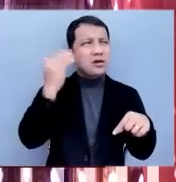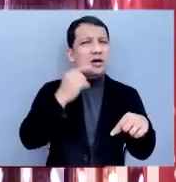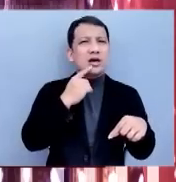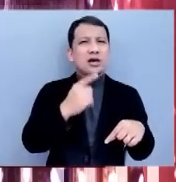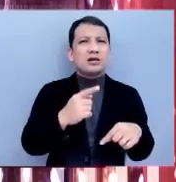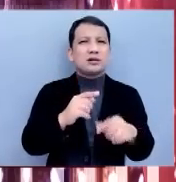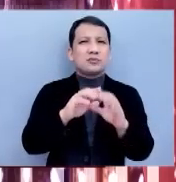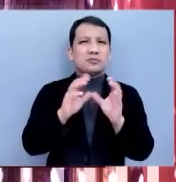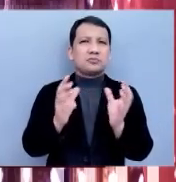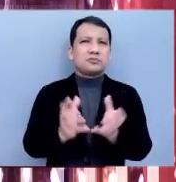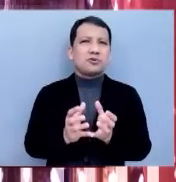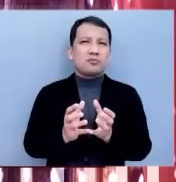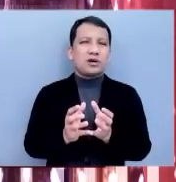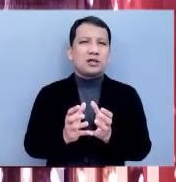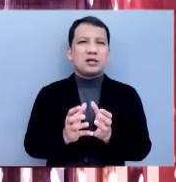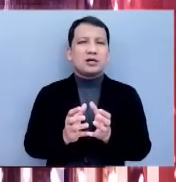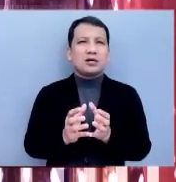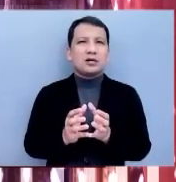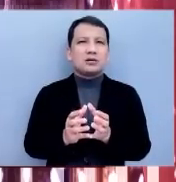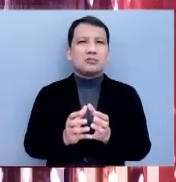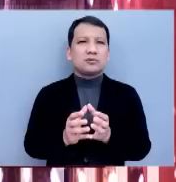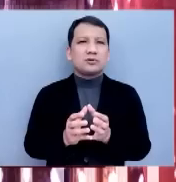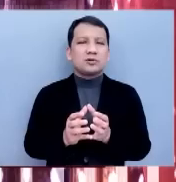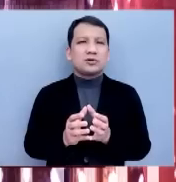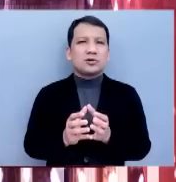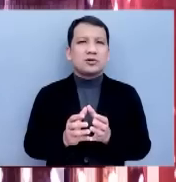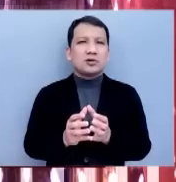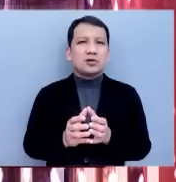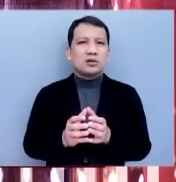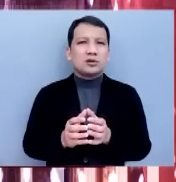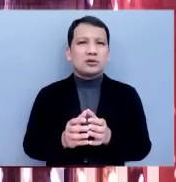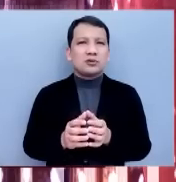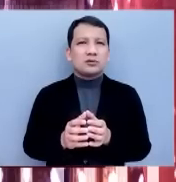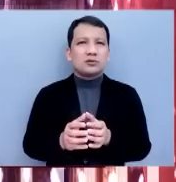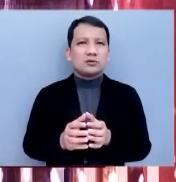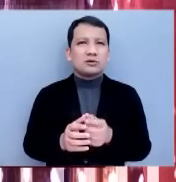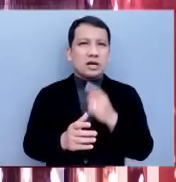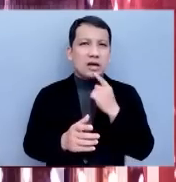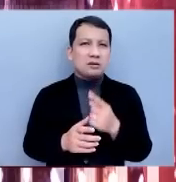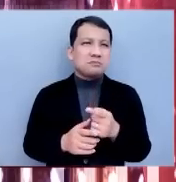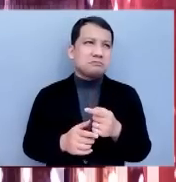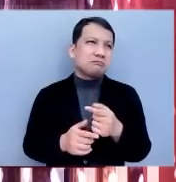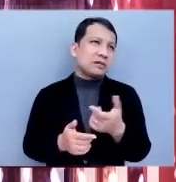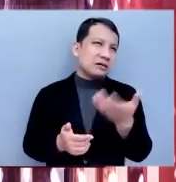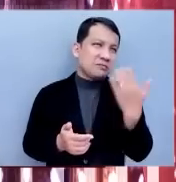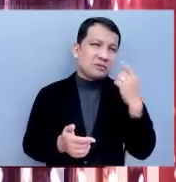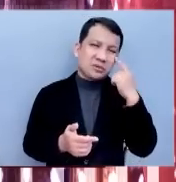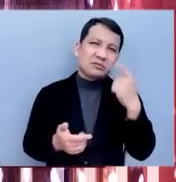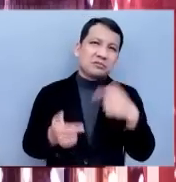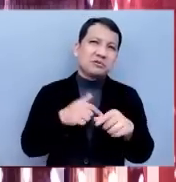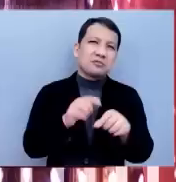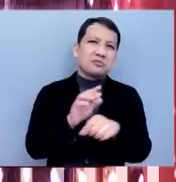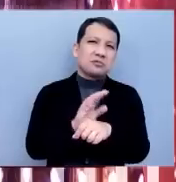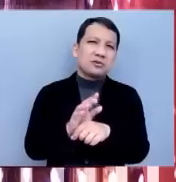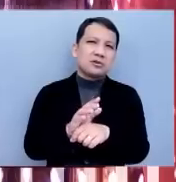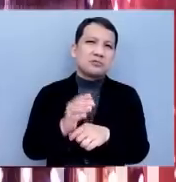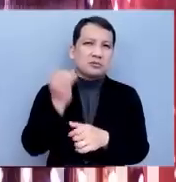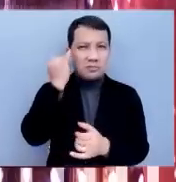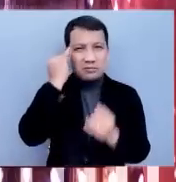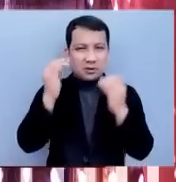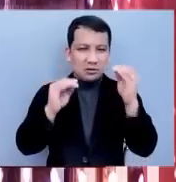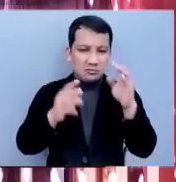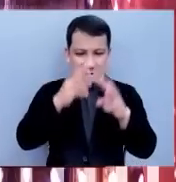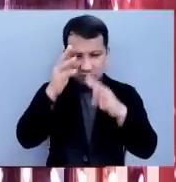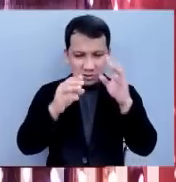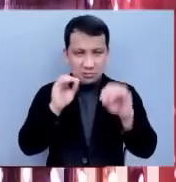global like entrance into things, for instance, philanthropic ideas. I've